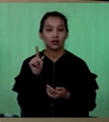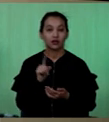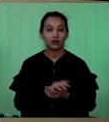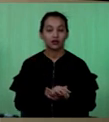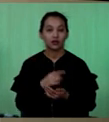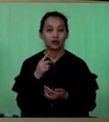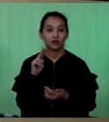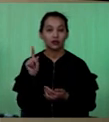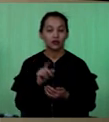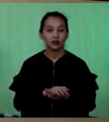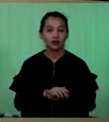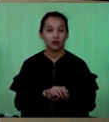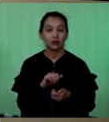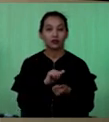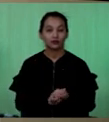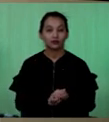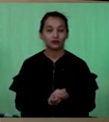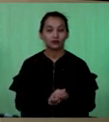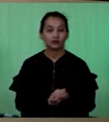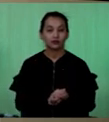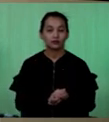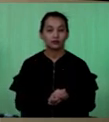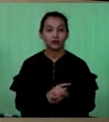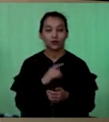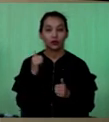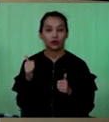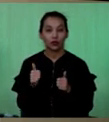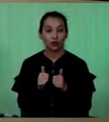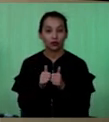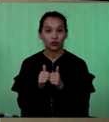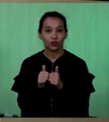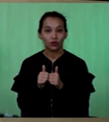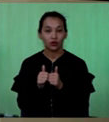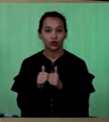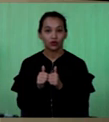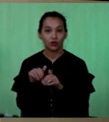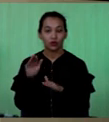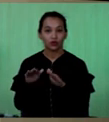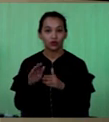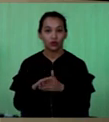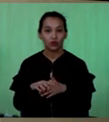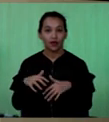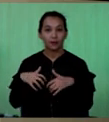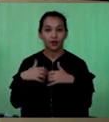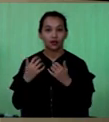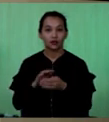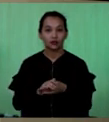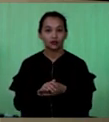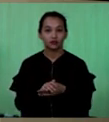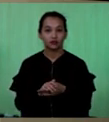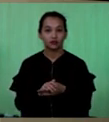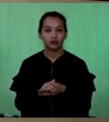kilogramlik, 1 kilogramlik toshlar. Uning yonida ko'rsatilgan taroz esa mexanik taroz. Toshni qo'yib,